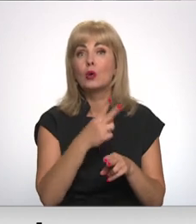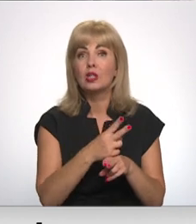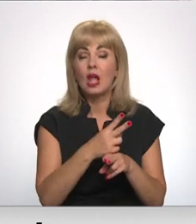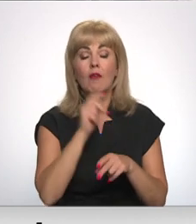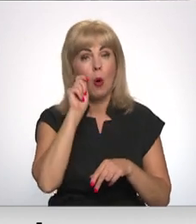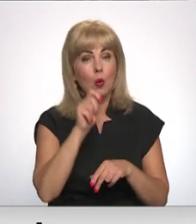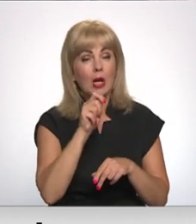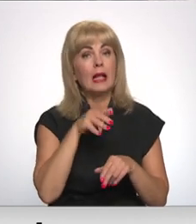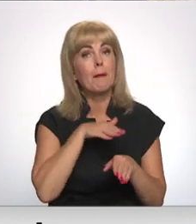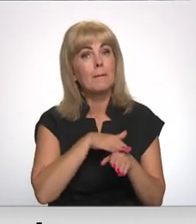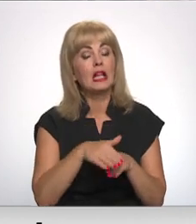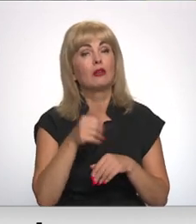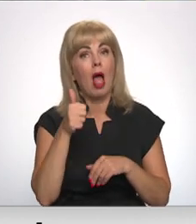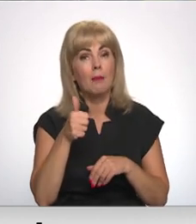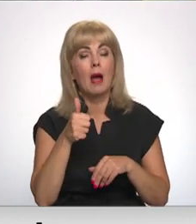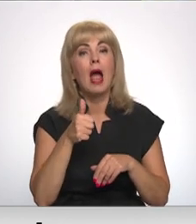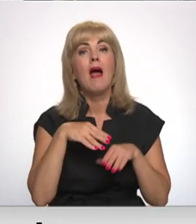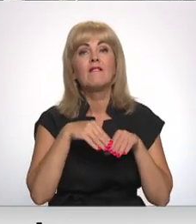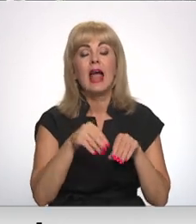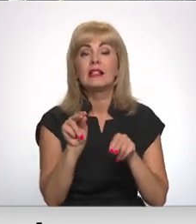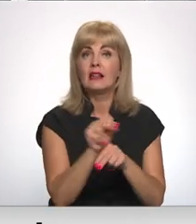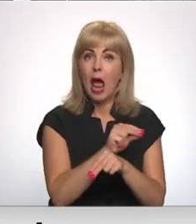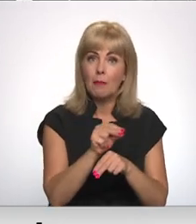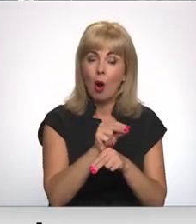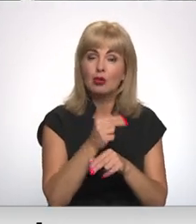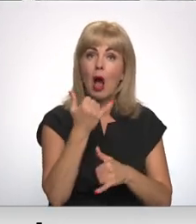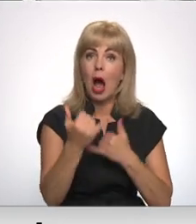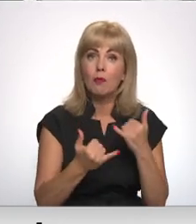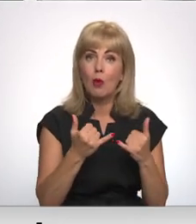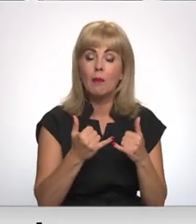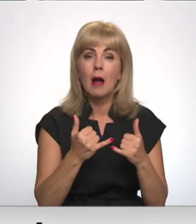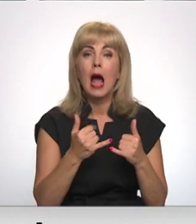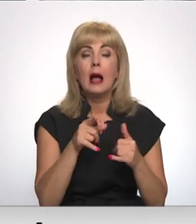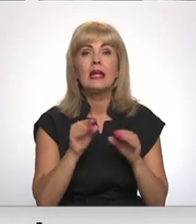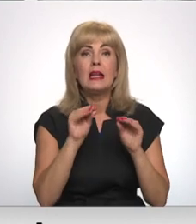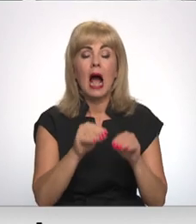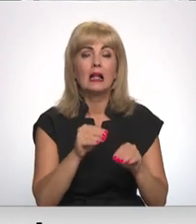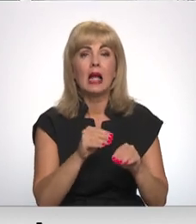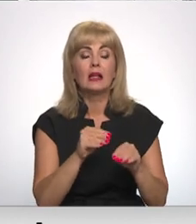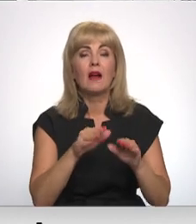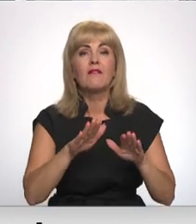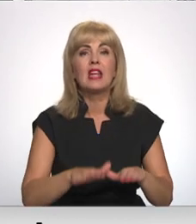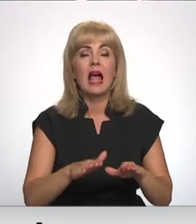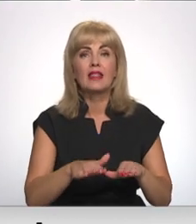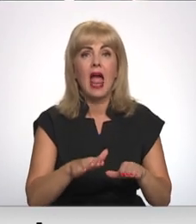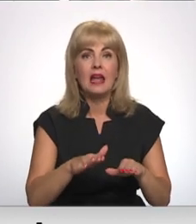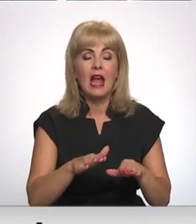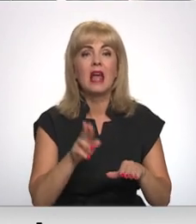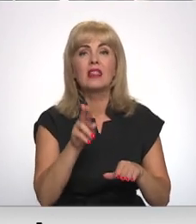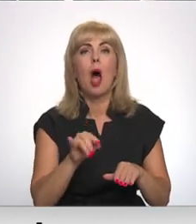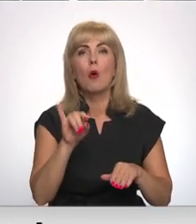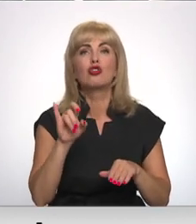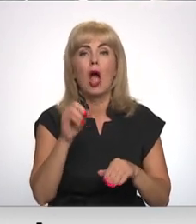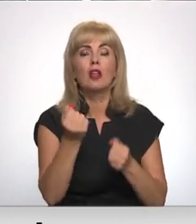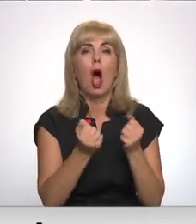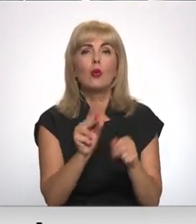Ukrainā veiktu labi, veikts remonts un apkopes. Tur savu artavu ielika vietējās Naukšēnu auto darbnīcas cilvēki. Mēs ceram katru